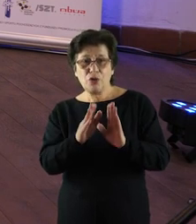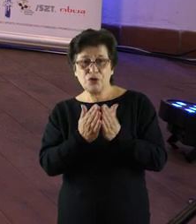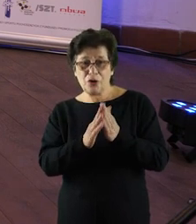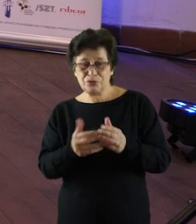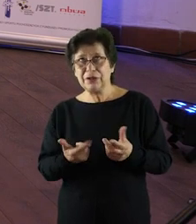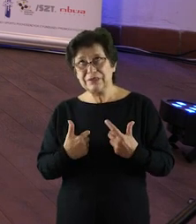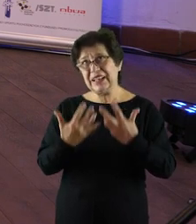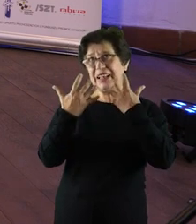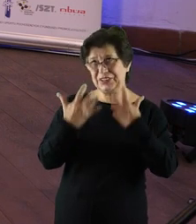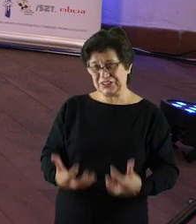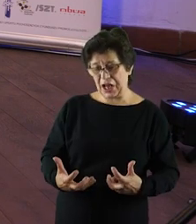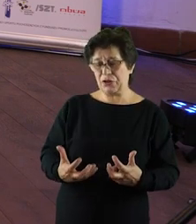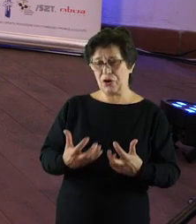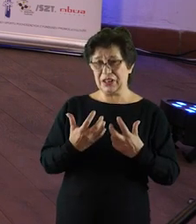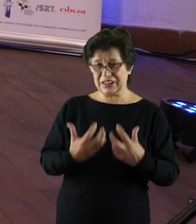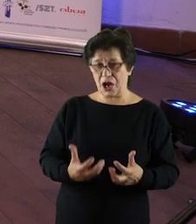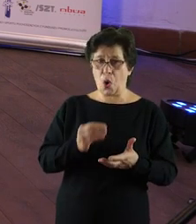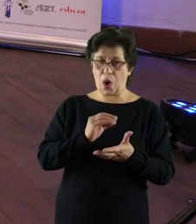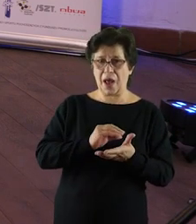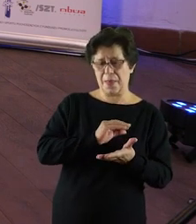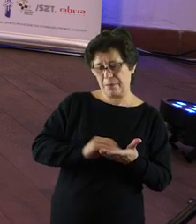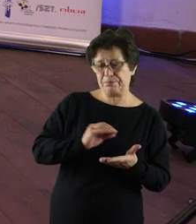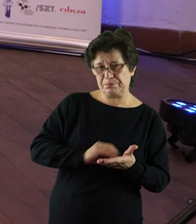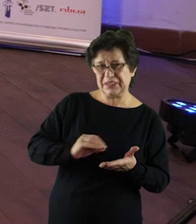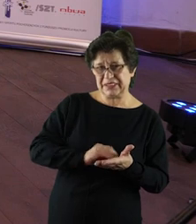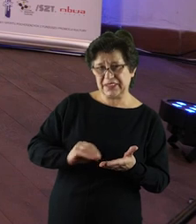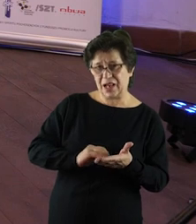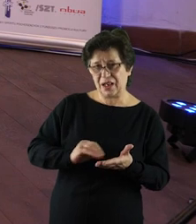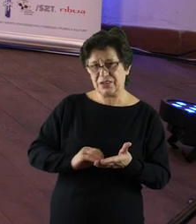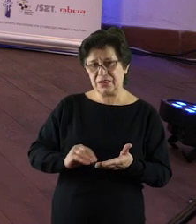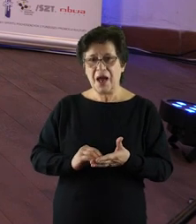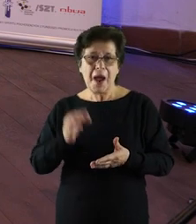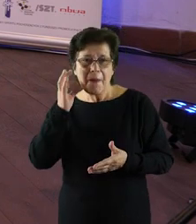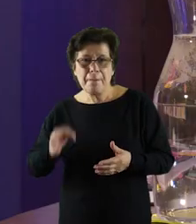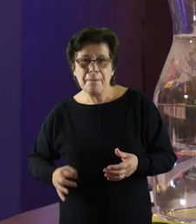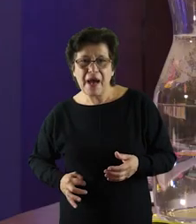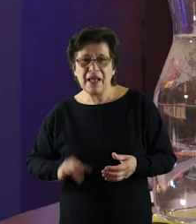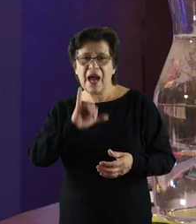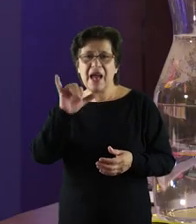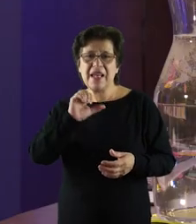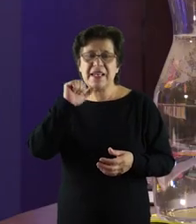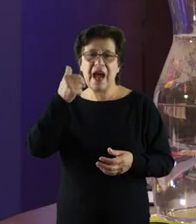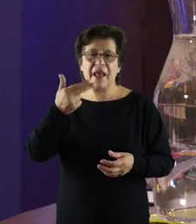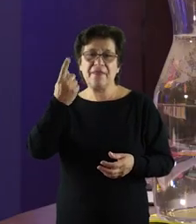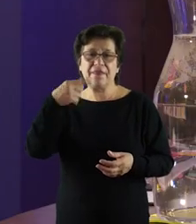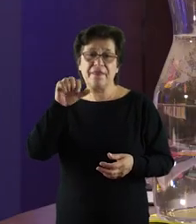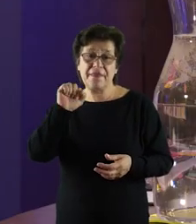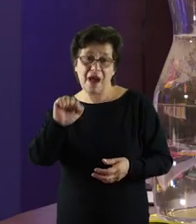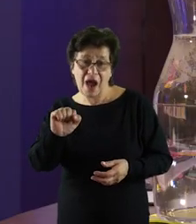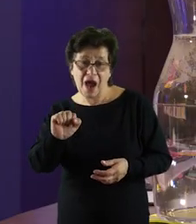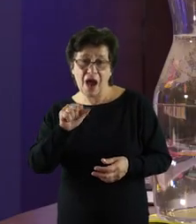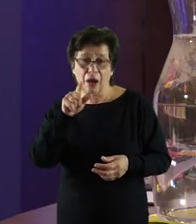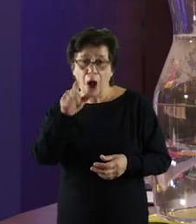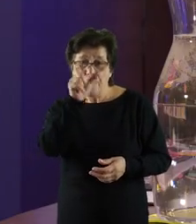zakusa. Napisała scenariusz do jednej z moich dorosłych książek pani Krystyna Janda. Powieść nosi